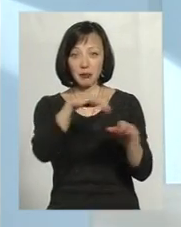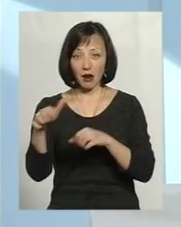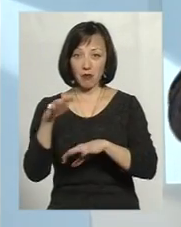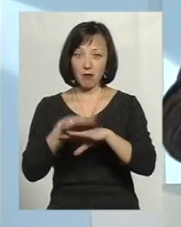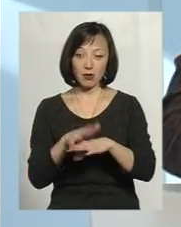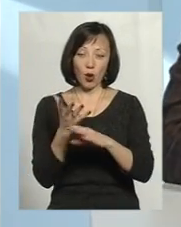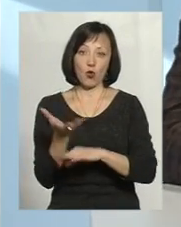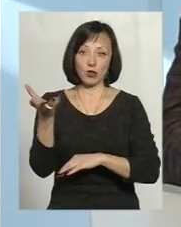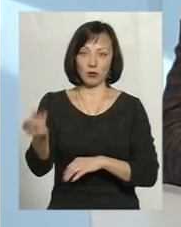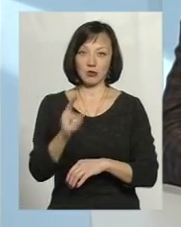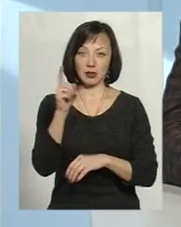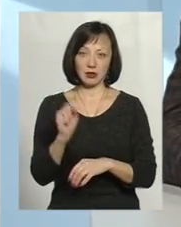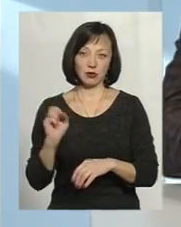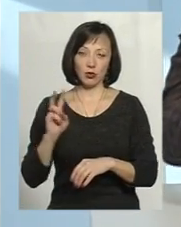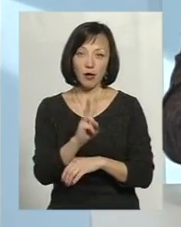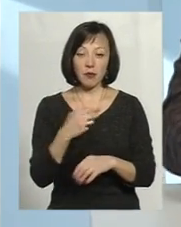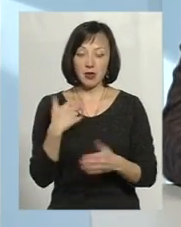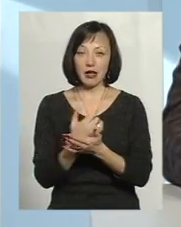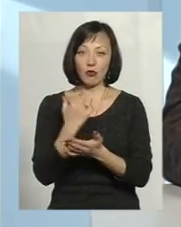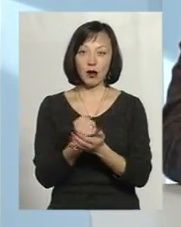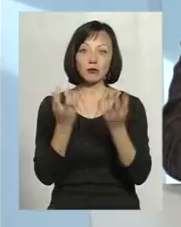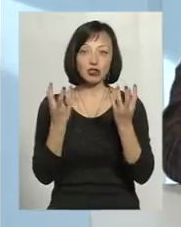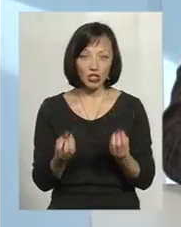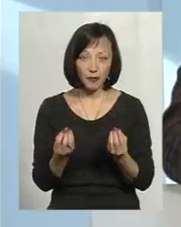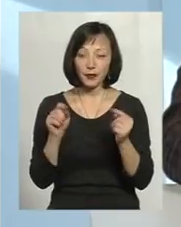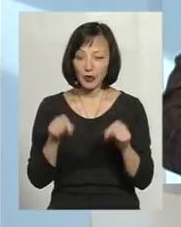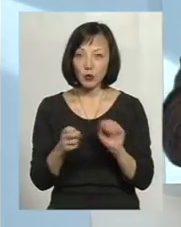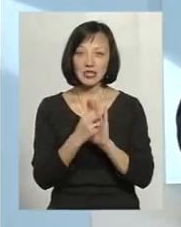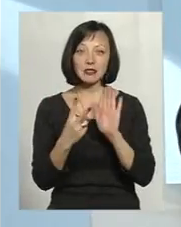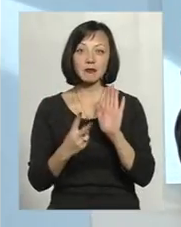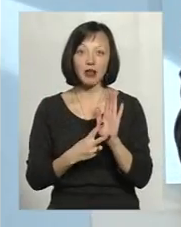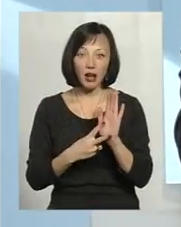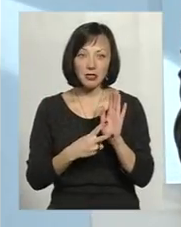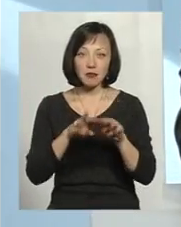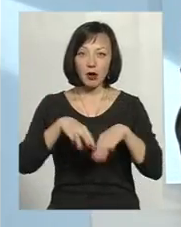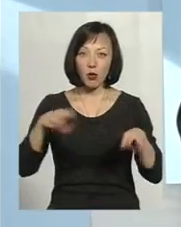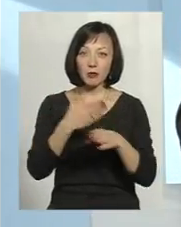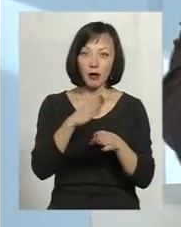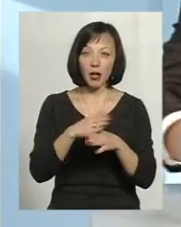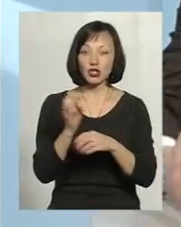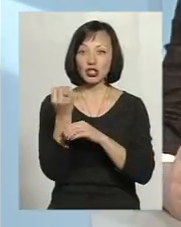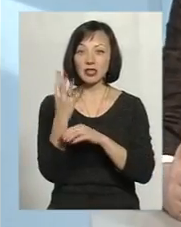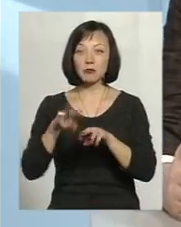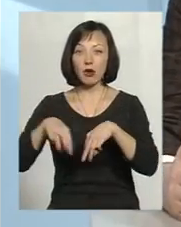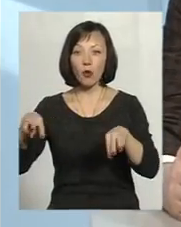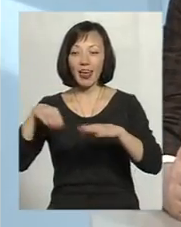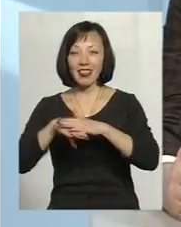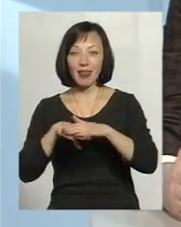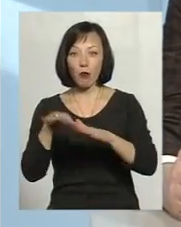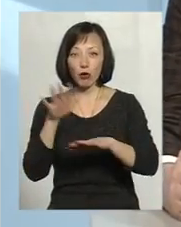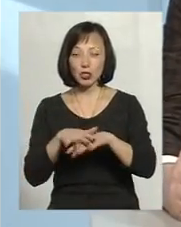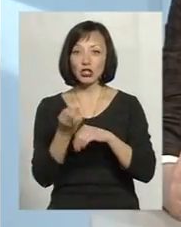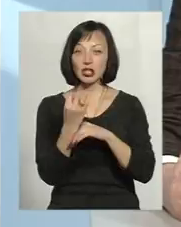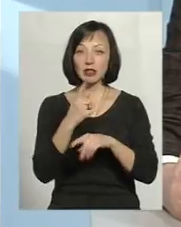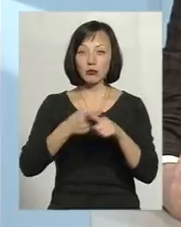і розраховуємося. Наслідок того ми заробляємо ще. Тобто тут 17 пайова, 14 депозит, 4,5 мільйони